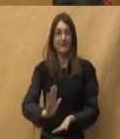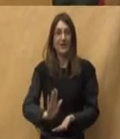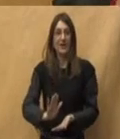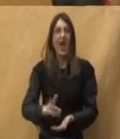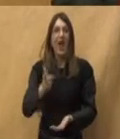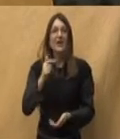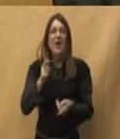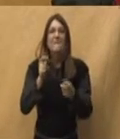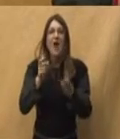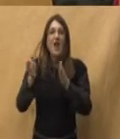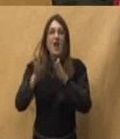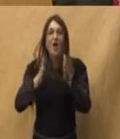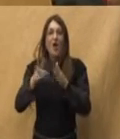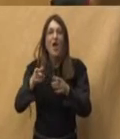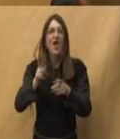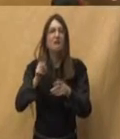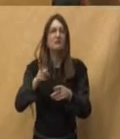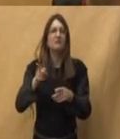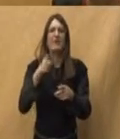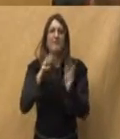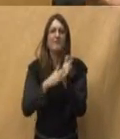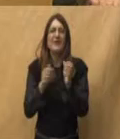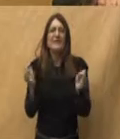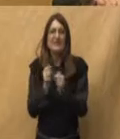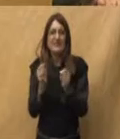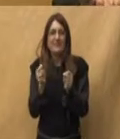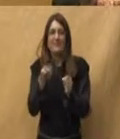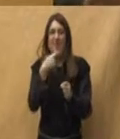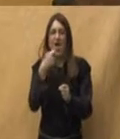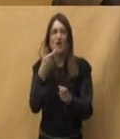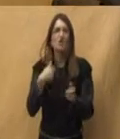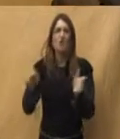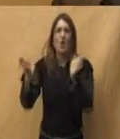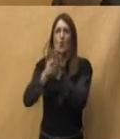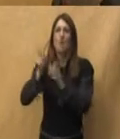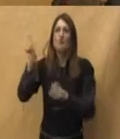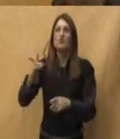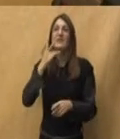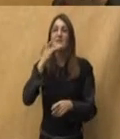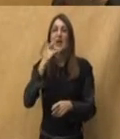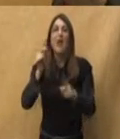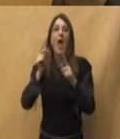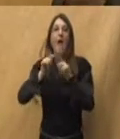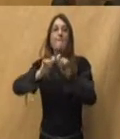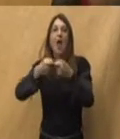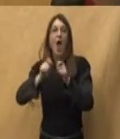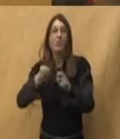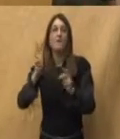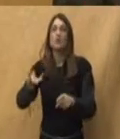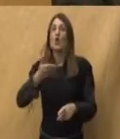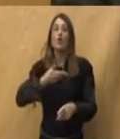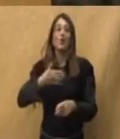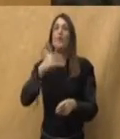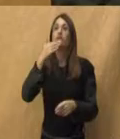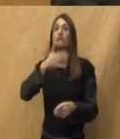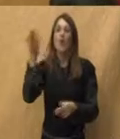su rupe između sezona popunjene, recimo smrznutom hranom koju kupujemo u shopping centrima, vi možete dobiti zelene mahune u bilo koje doba godine ili ne znam neke druge